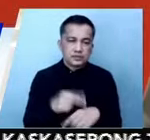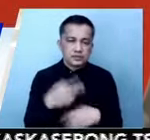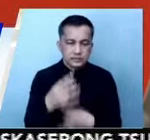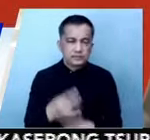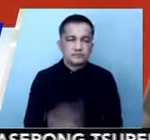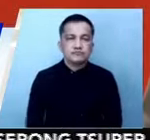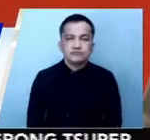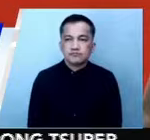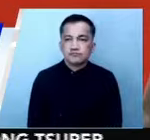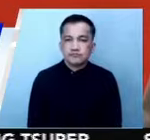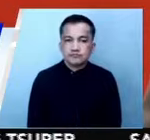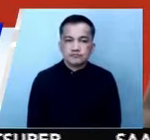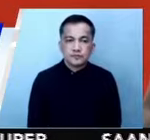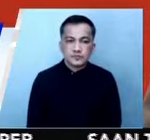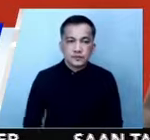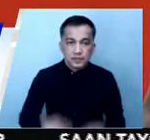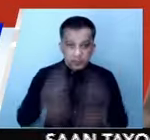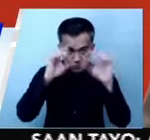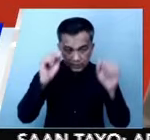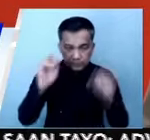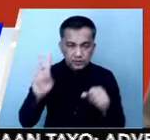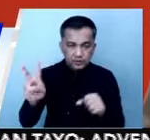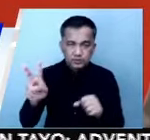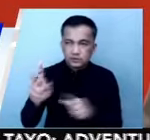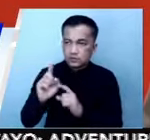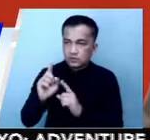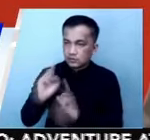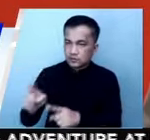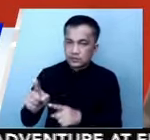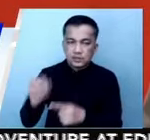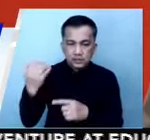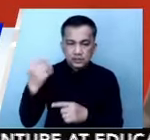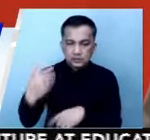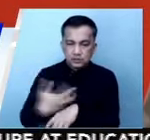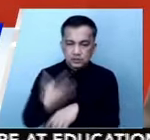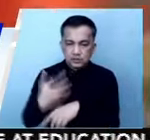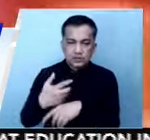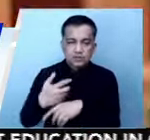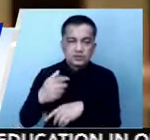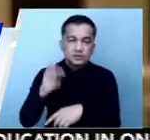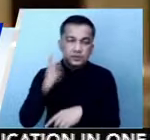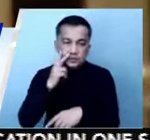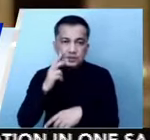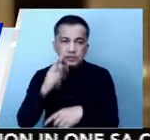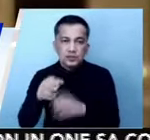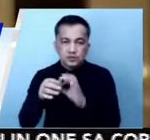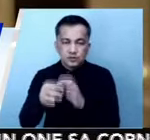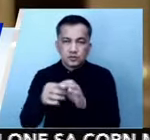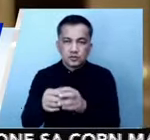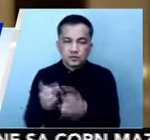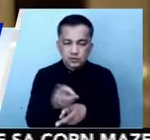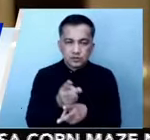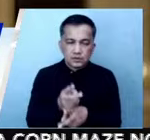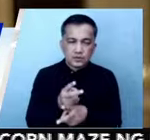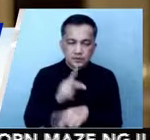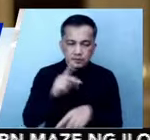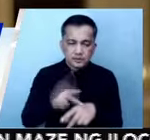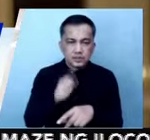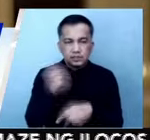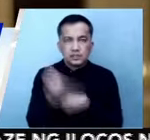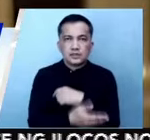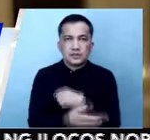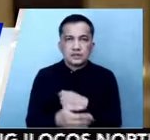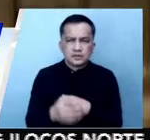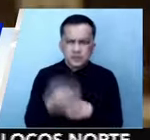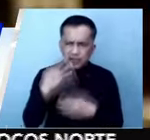din ni Pangulong Marcos ang tirada ng dating Pangulo sa mga joint patrol ng Pilipinas sa ibang bansa. You know, to be a crybaby, you have to cry.